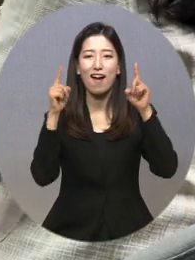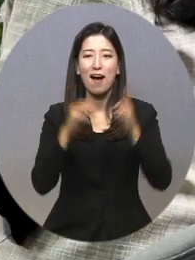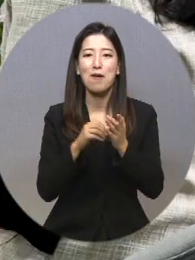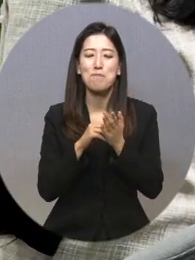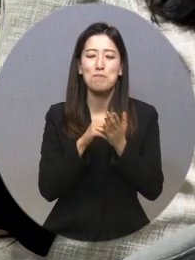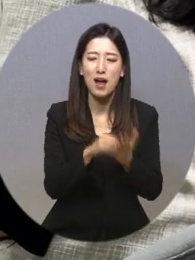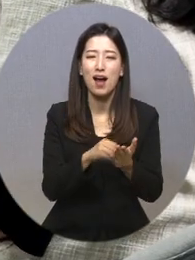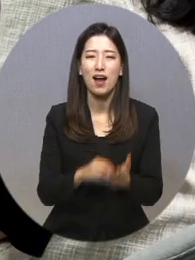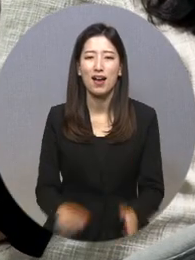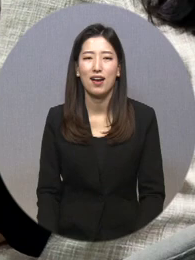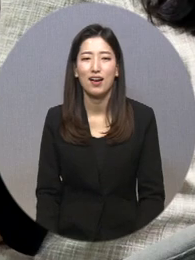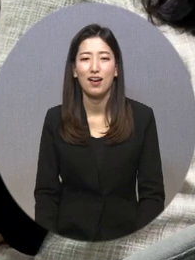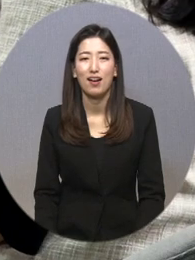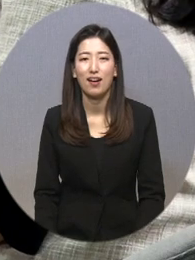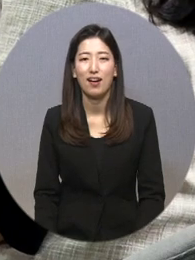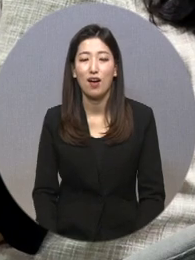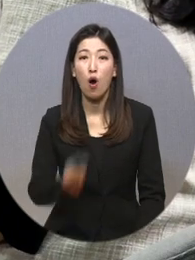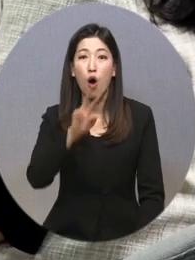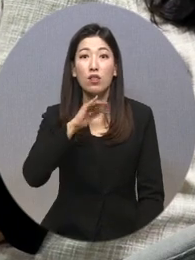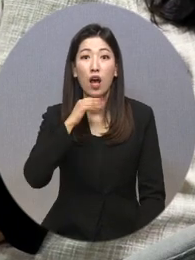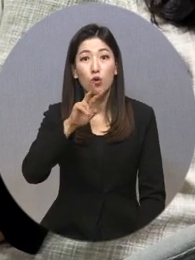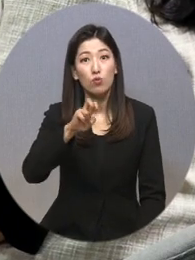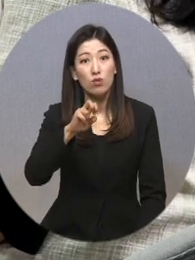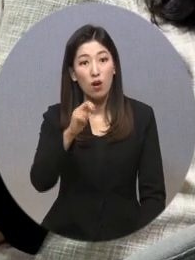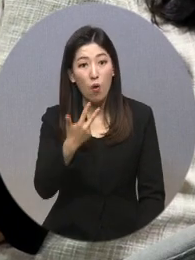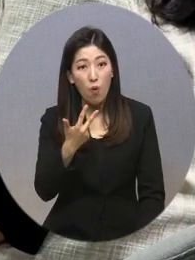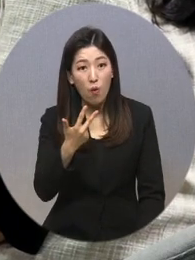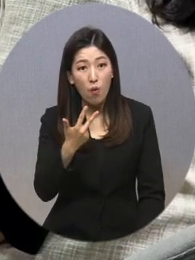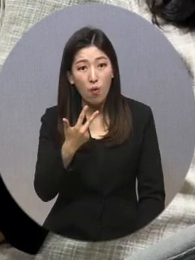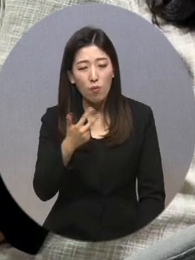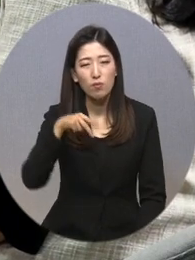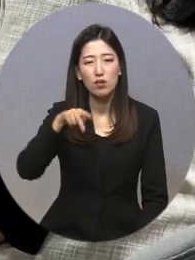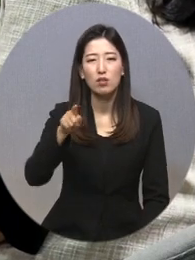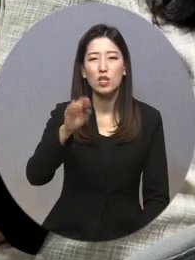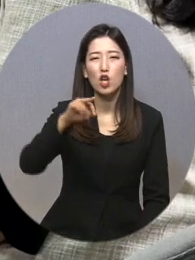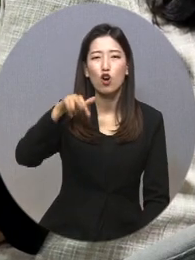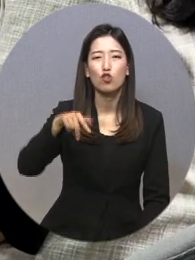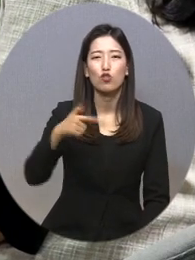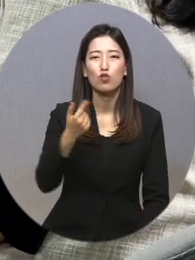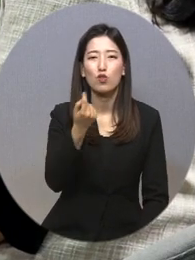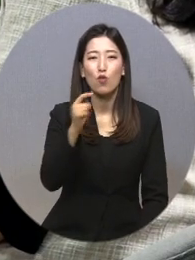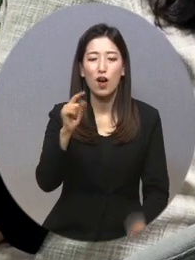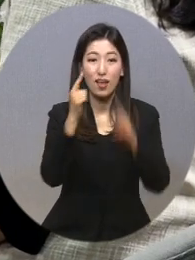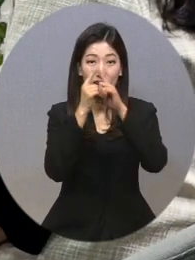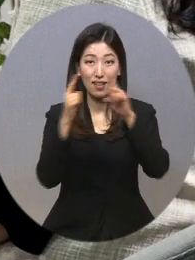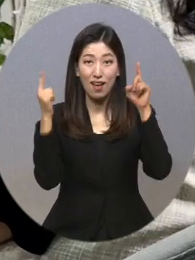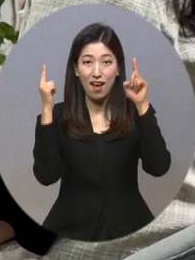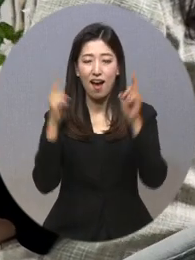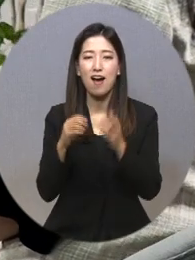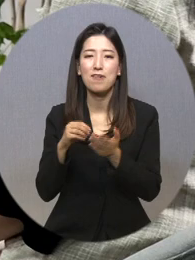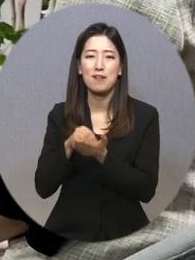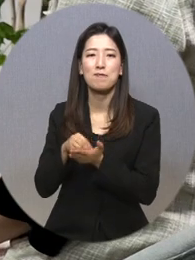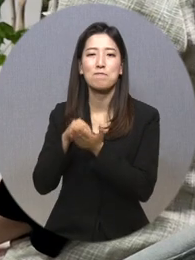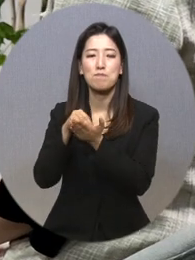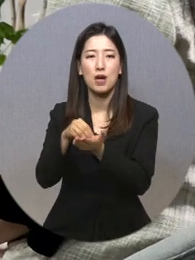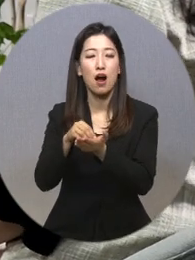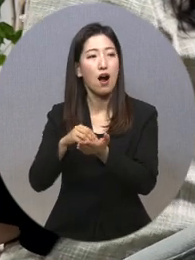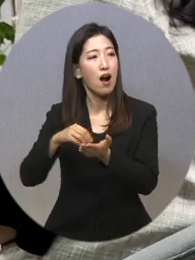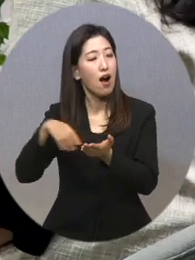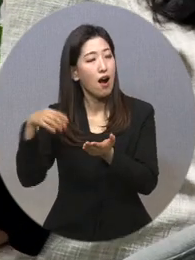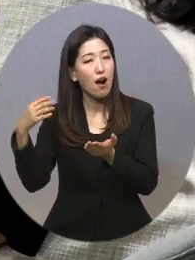정말요? 27살에 성균관대학교 행정학과에 장학생으로 들어갈 수 있었습니다. 정말